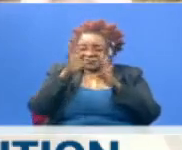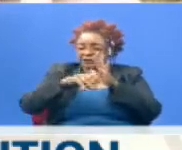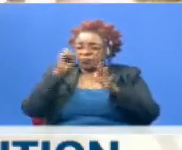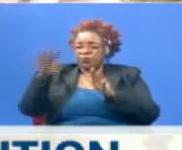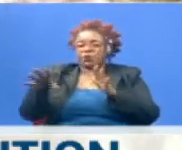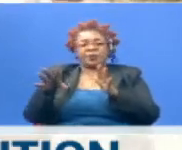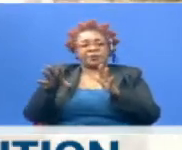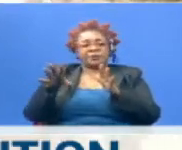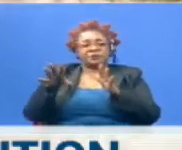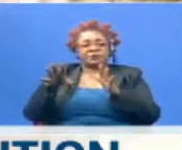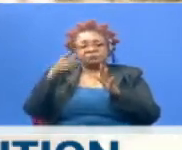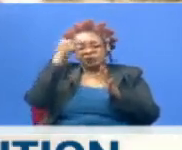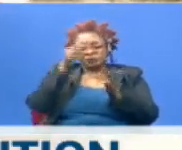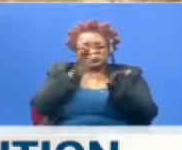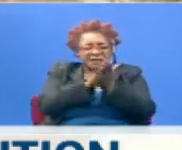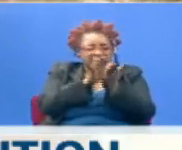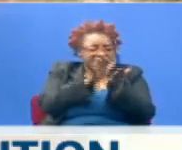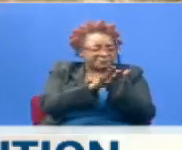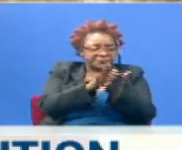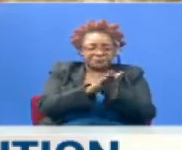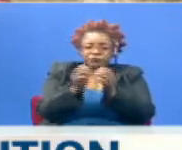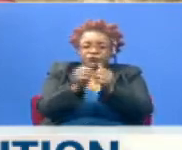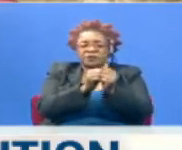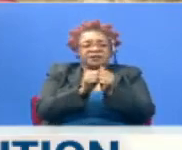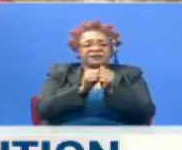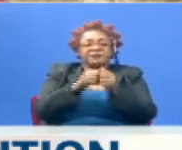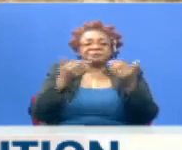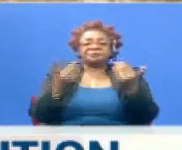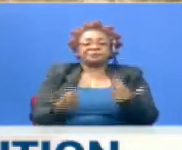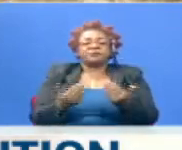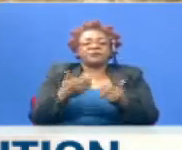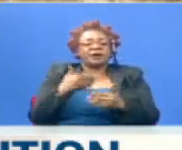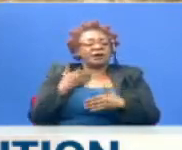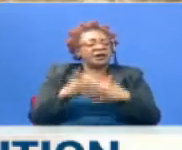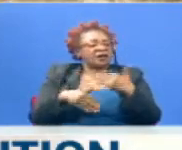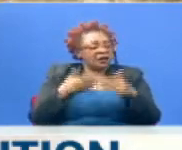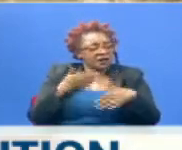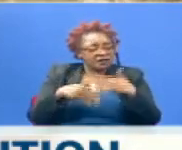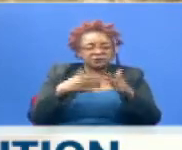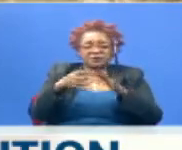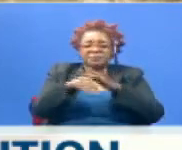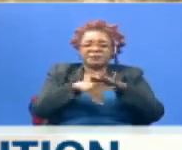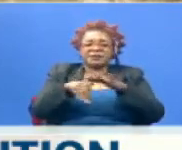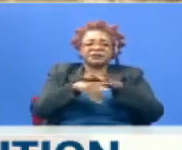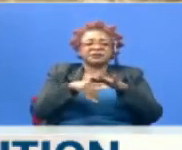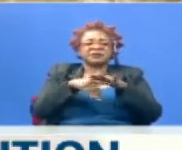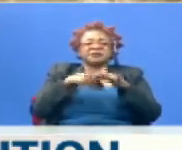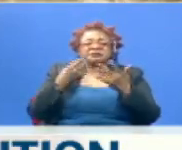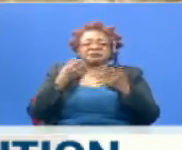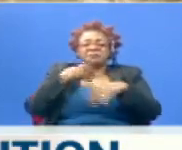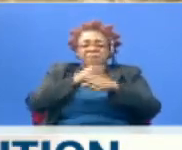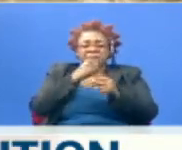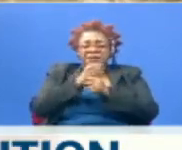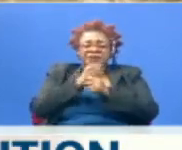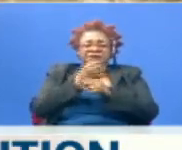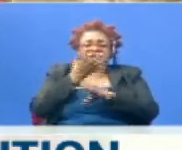Juu alikuwa naziweka pamoja pamoja. Sasa ameendelea hivyo akiwa primary, akaanza kuunda ndege ya